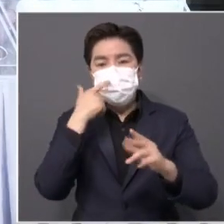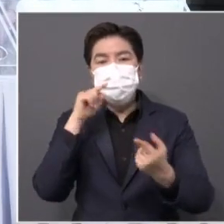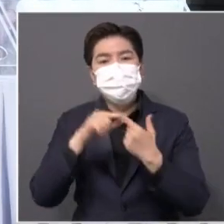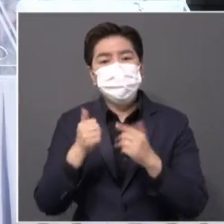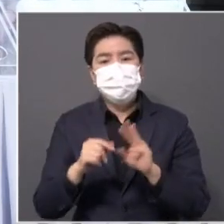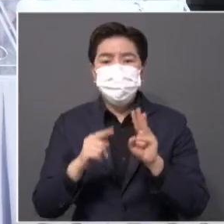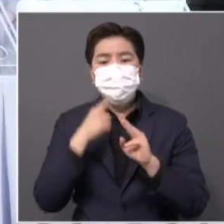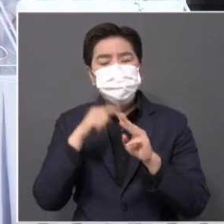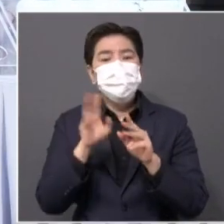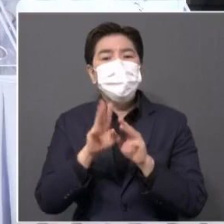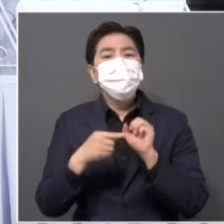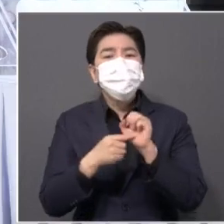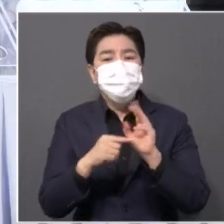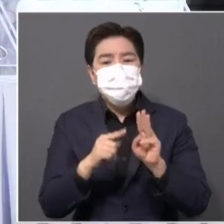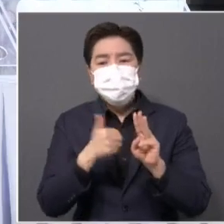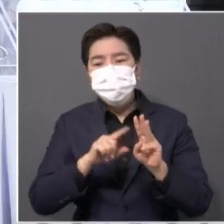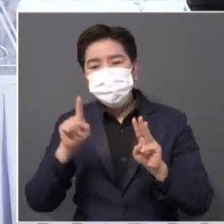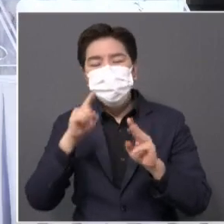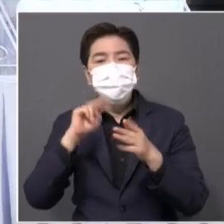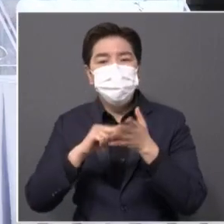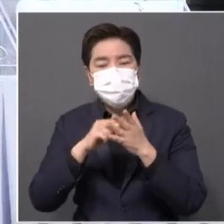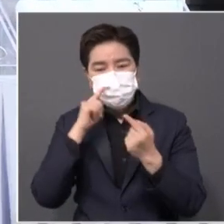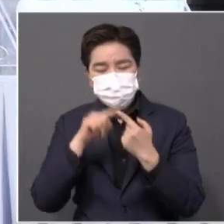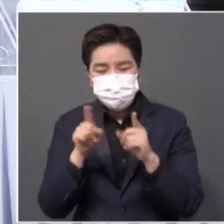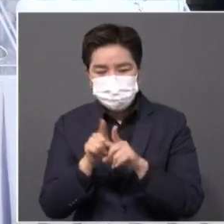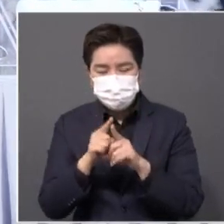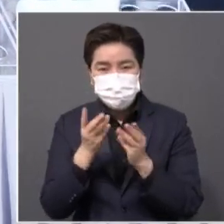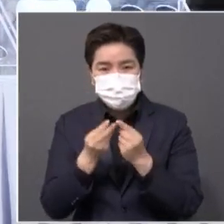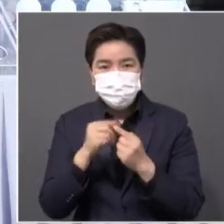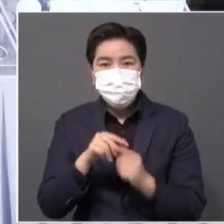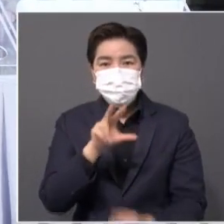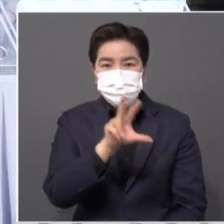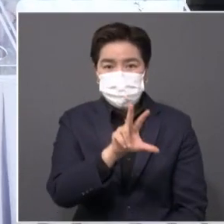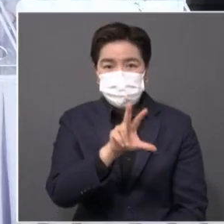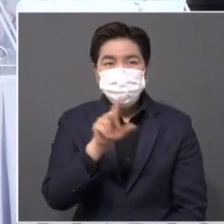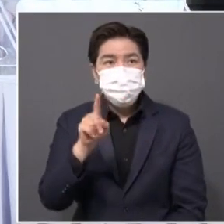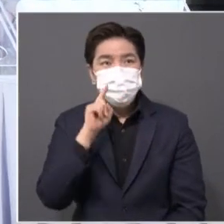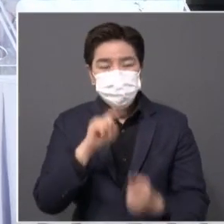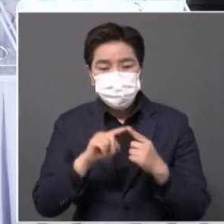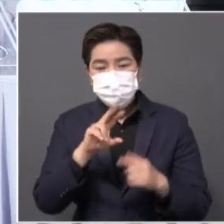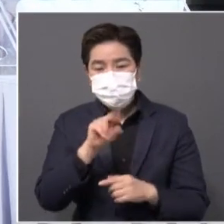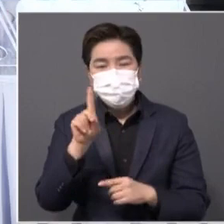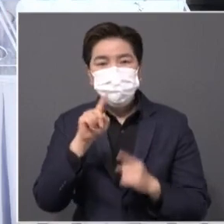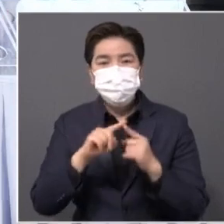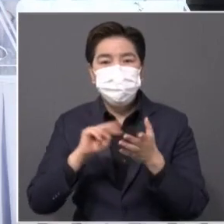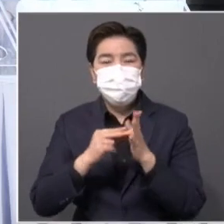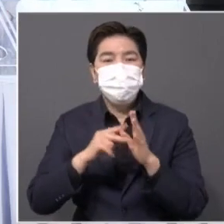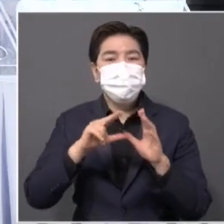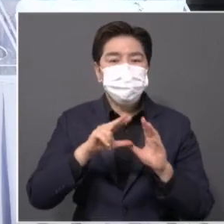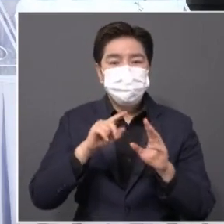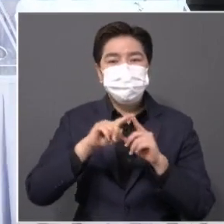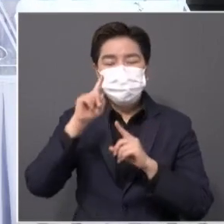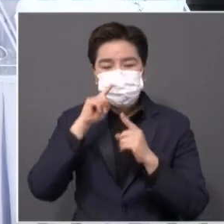ชู 3นิ้วเป็นสัญลักษณ์ด้วยแล้วก็มีเขาบอกว่า 3พรรคหมายเลข 3ชู 3นิ้วมาเป็นที่ 1นั่นเองนะคะ